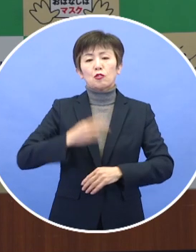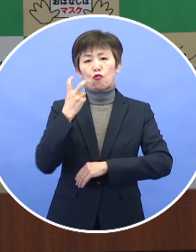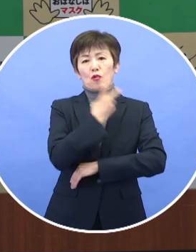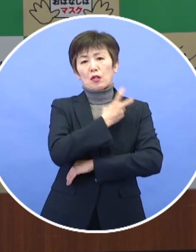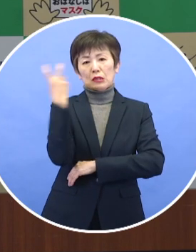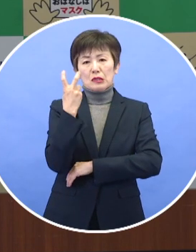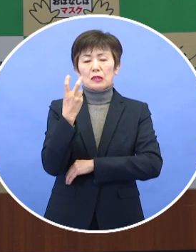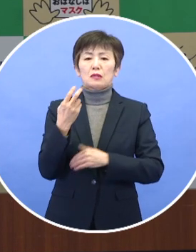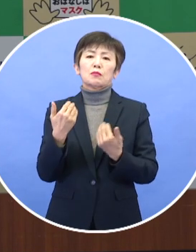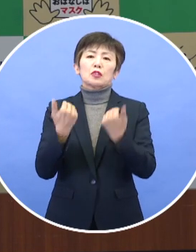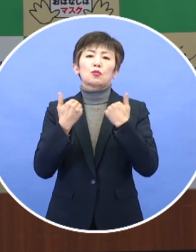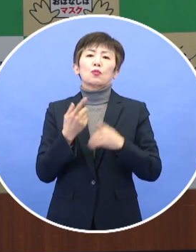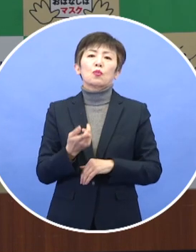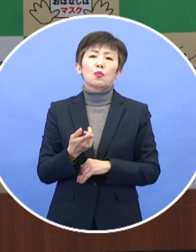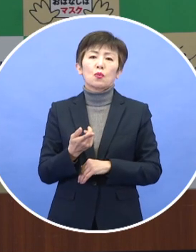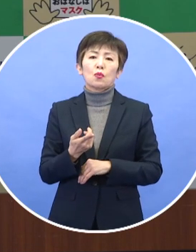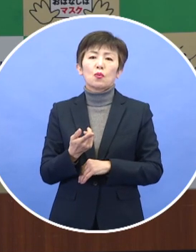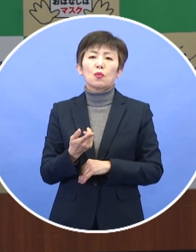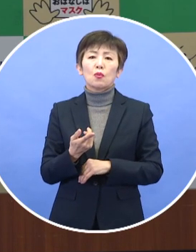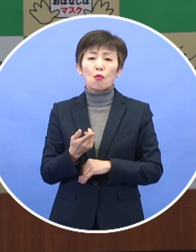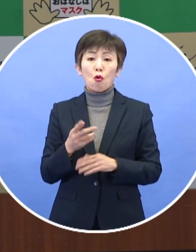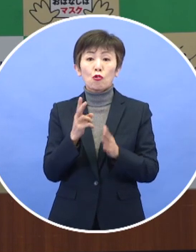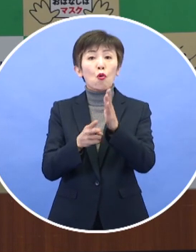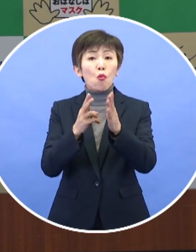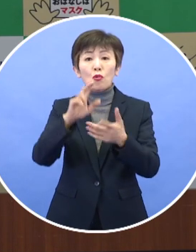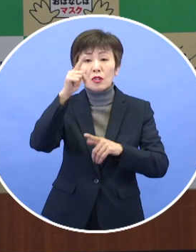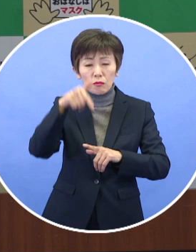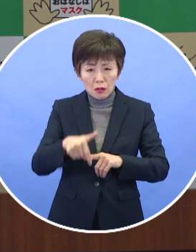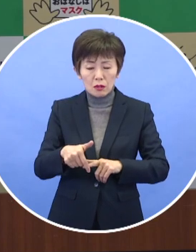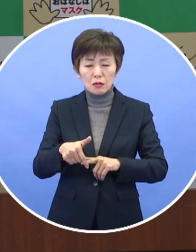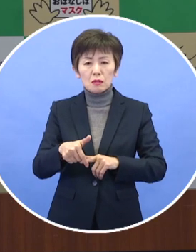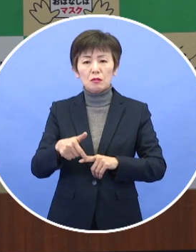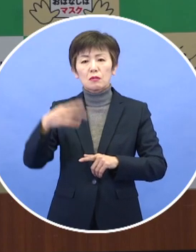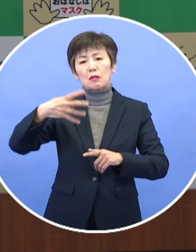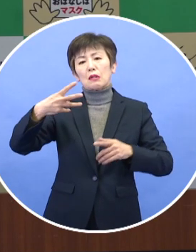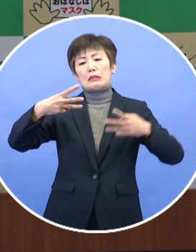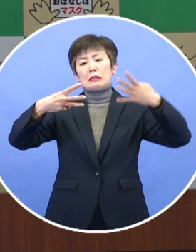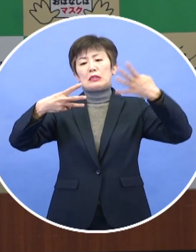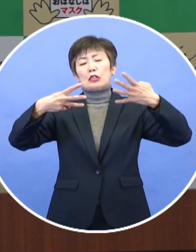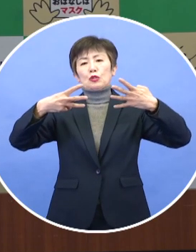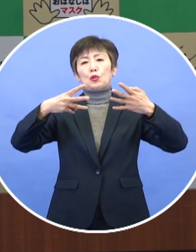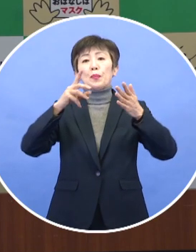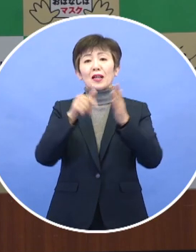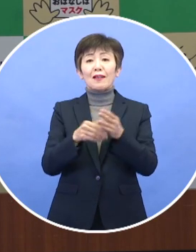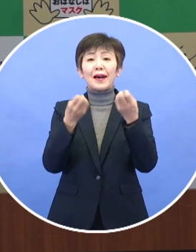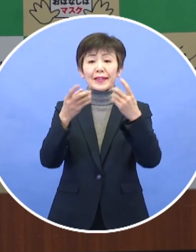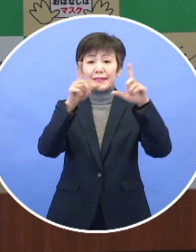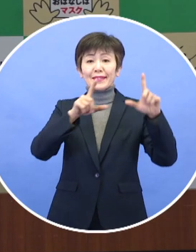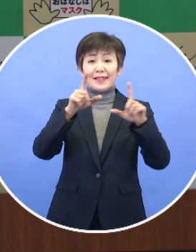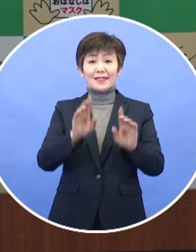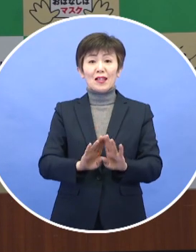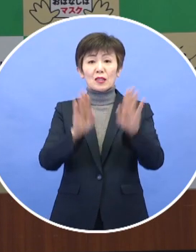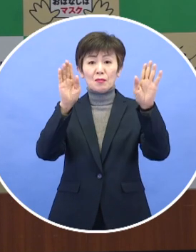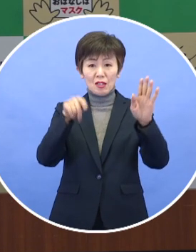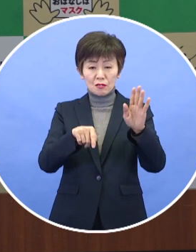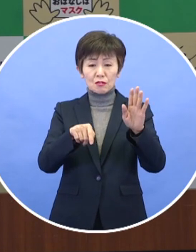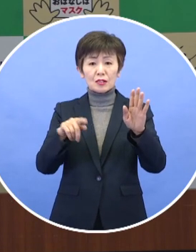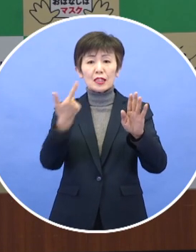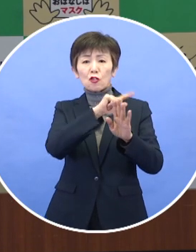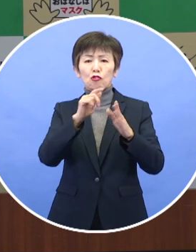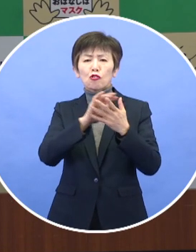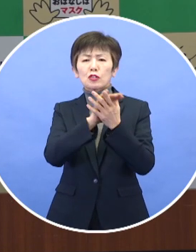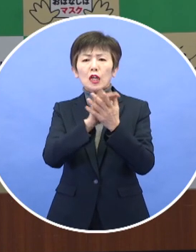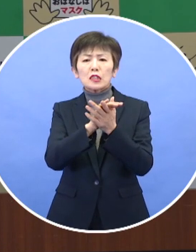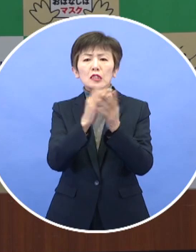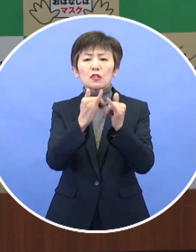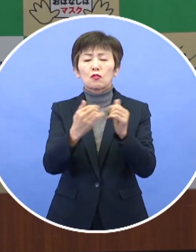申し上げました、単なる旅行とは違います。年度代わりの時はですね、特に親しくですね、いろんな方と接する機会があ